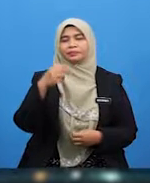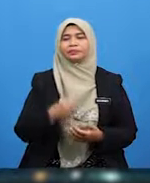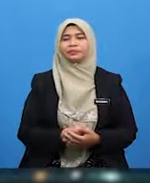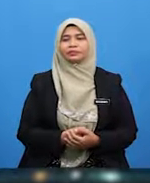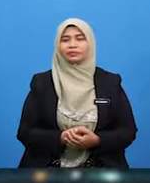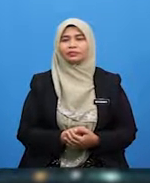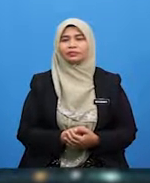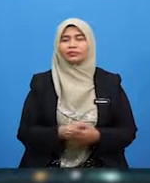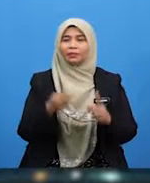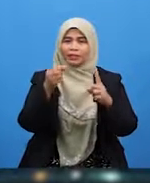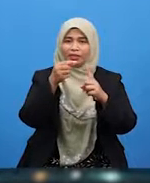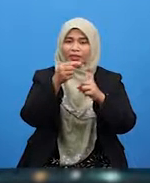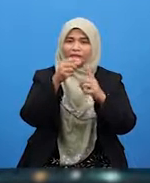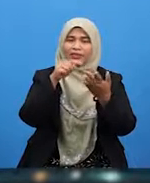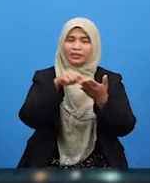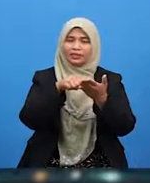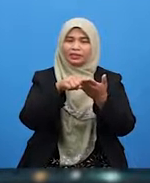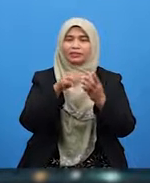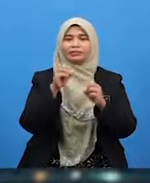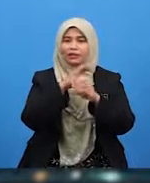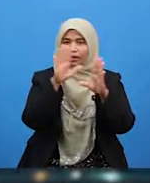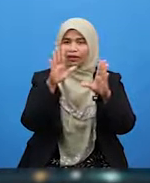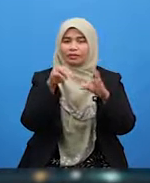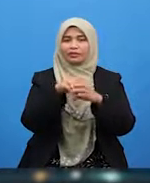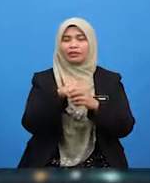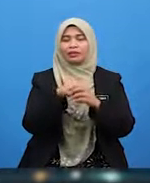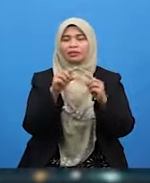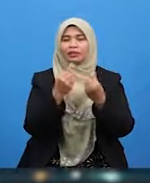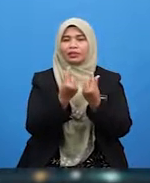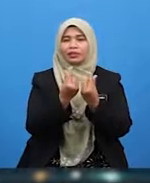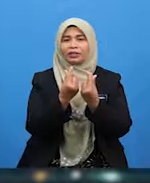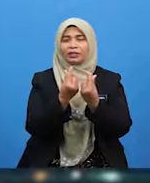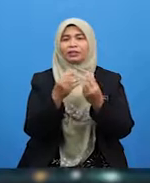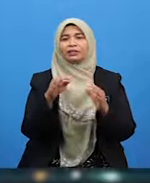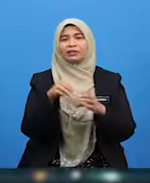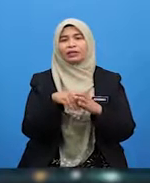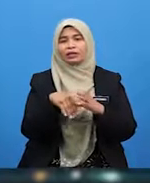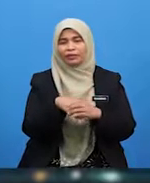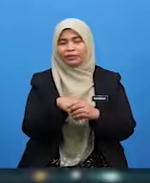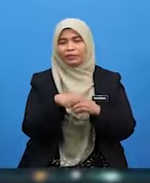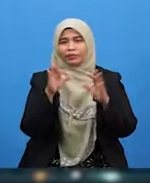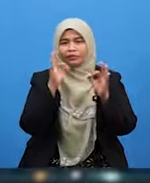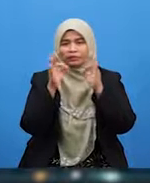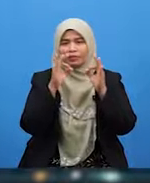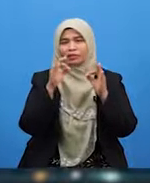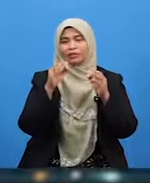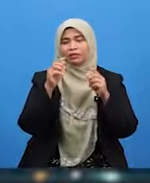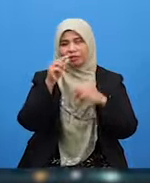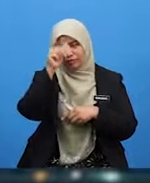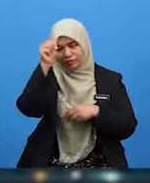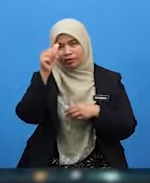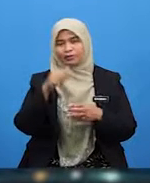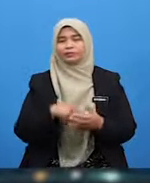Perkataan jahiliyah ini dinyatakan jelas di dalam Al-Quran melalui firman Allah Subhanahu Wa Taala dalam